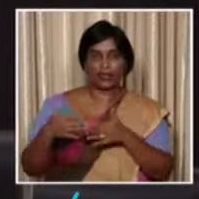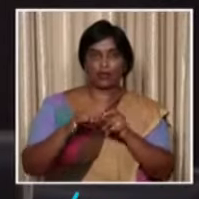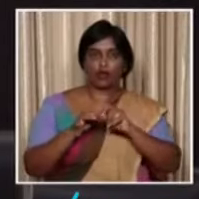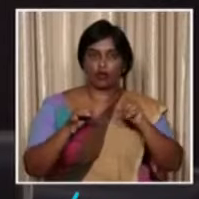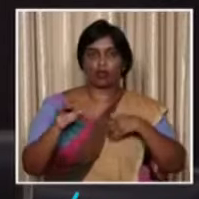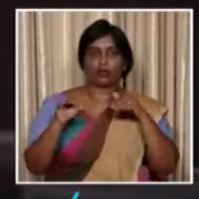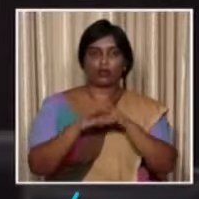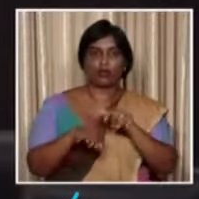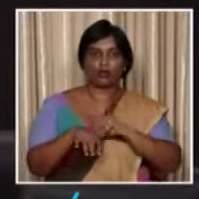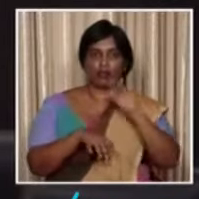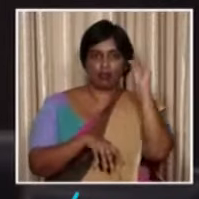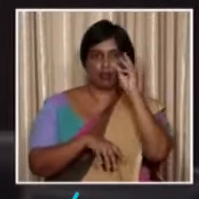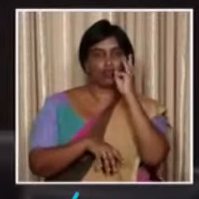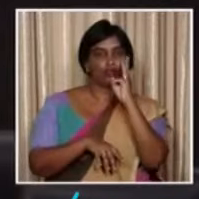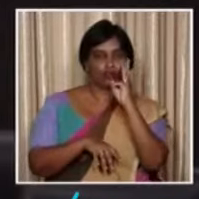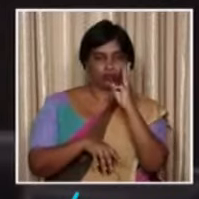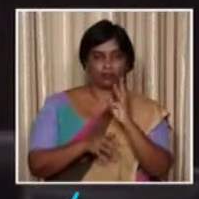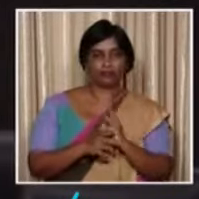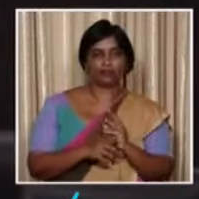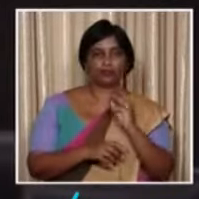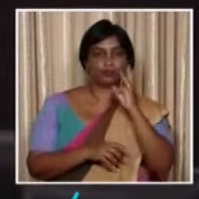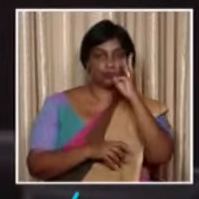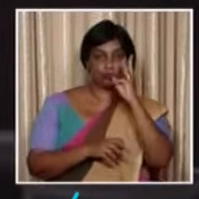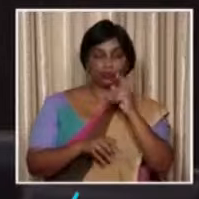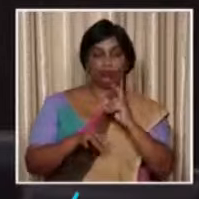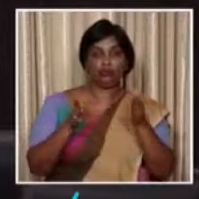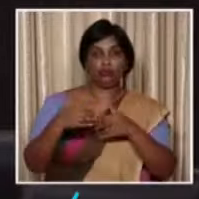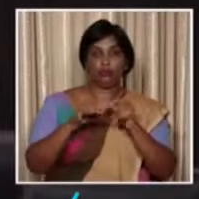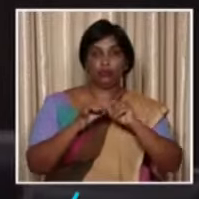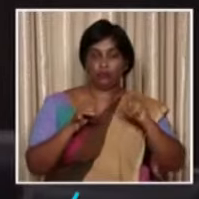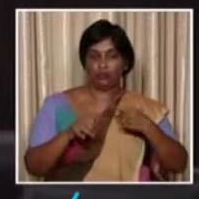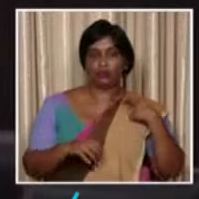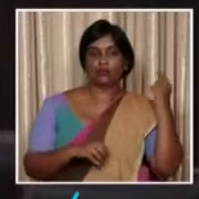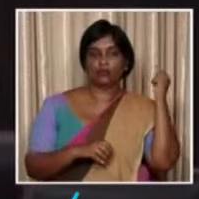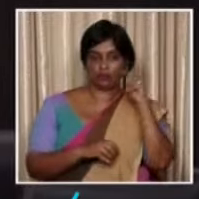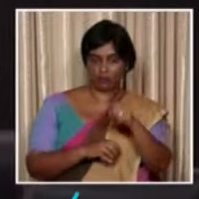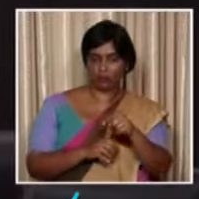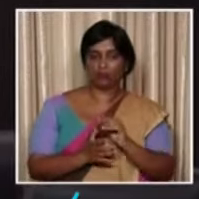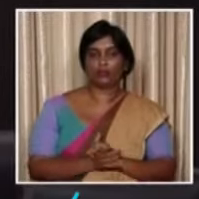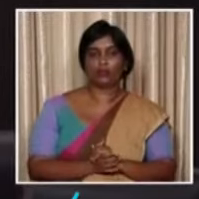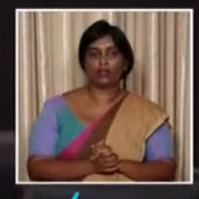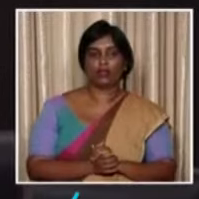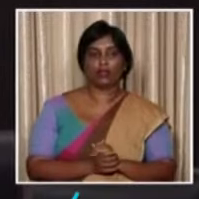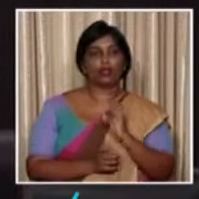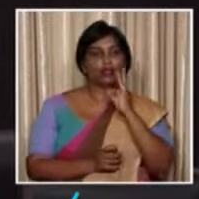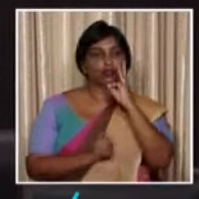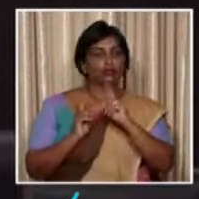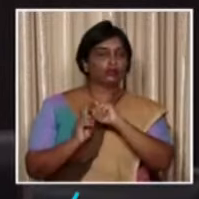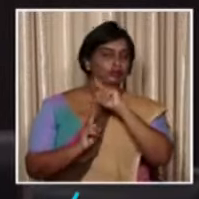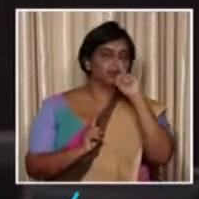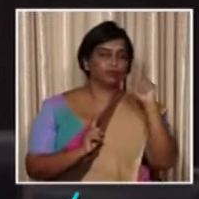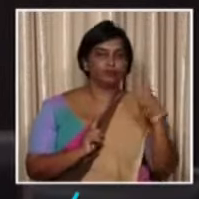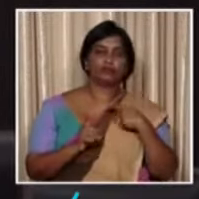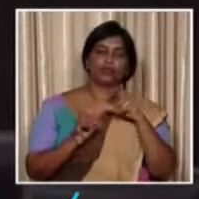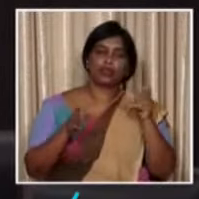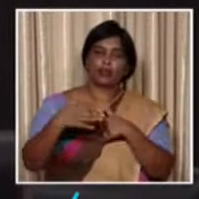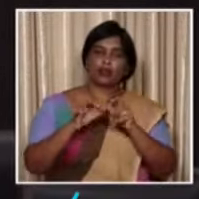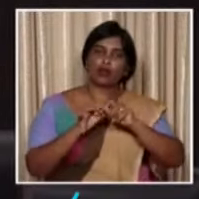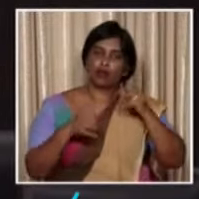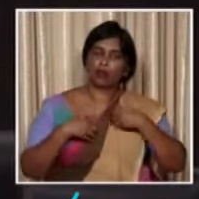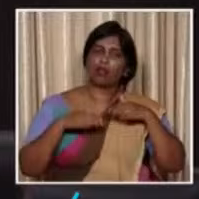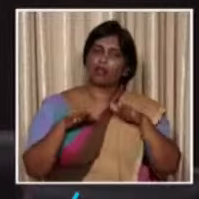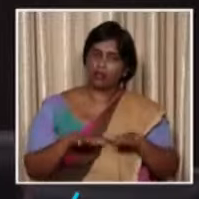මණ්ඩලයට ගියා තුනට කැබිනට් මණ්ඩලයට ගියපුවාම තුනේ ඉඳලා කැබිනට් මණ්ඩලයේ මම හිටියා